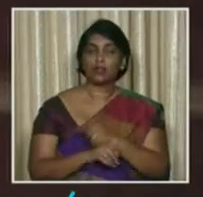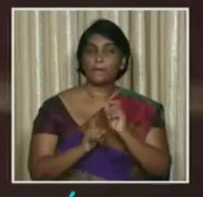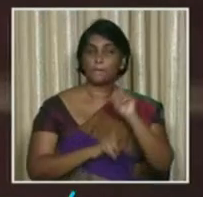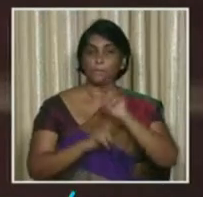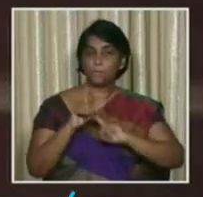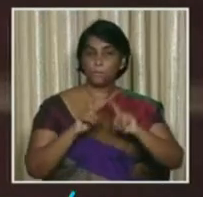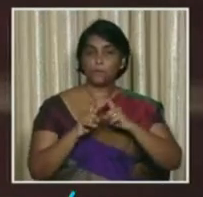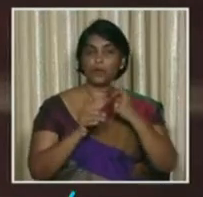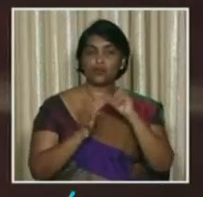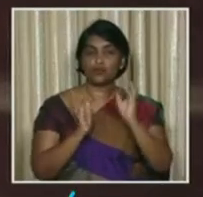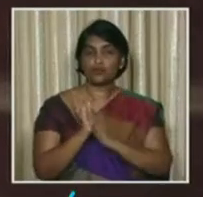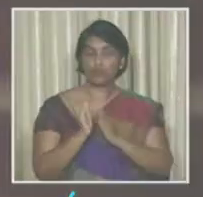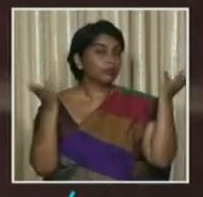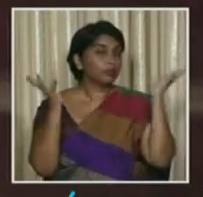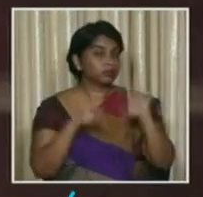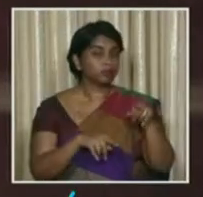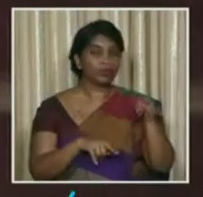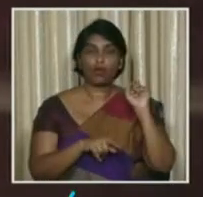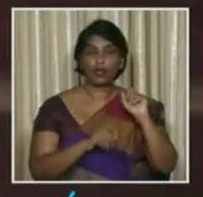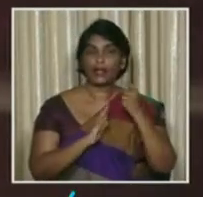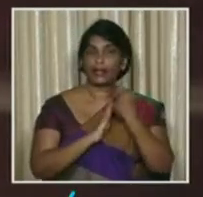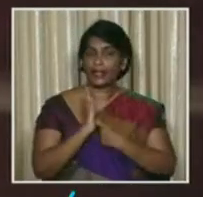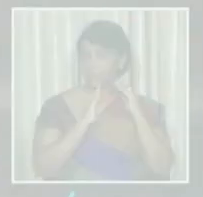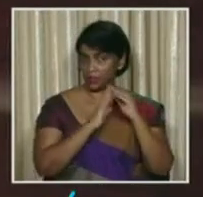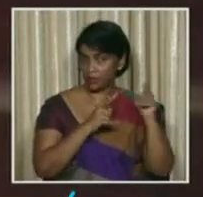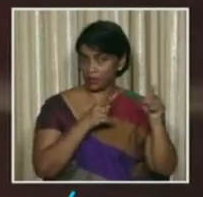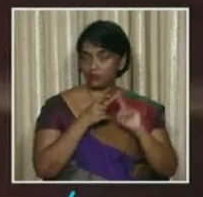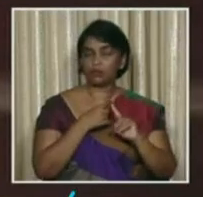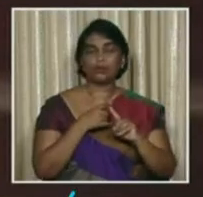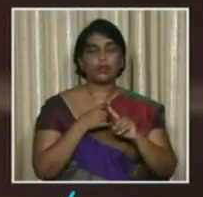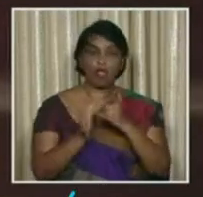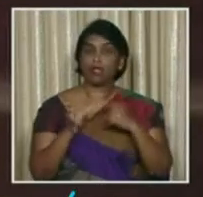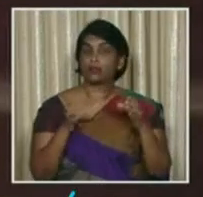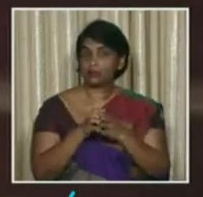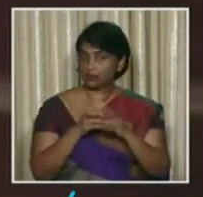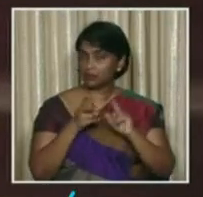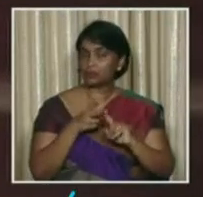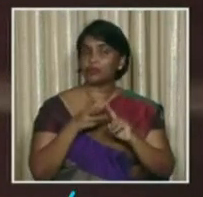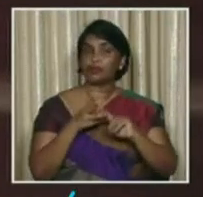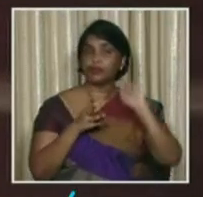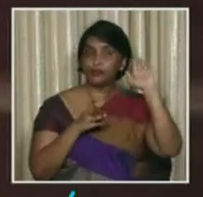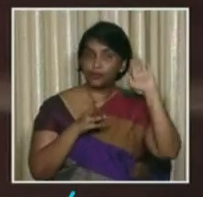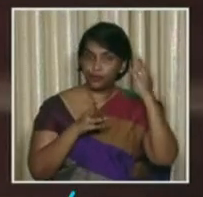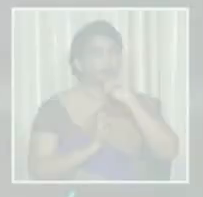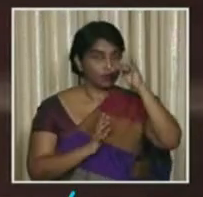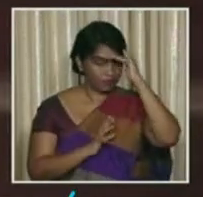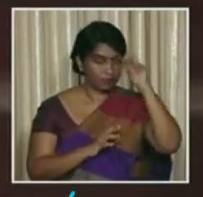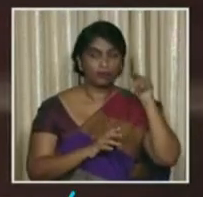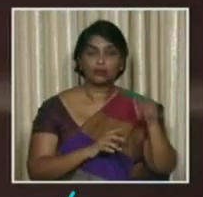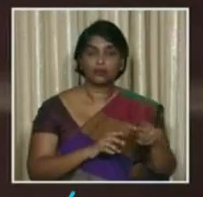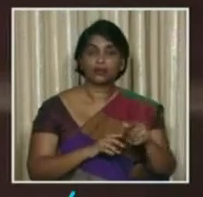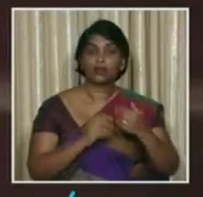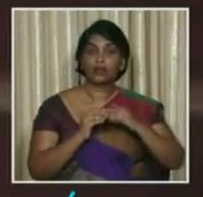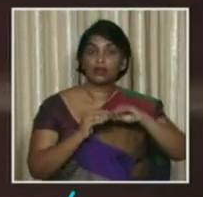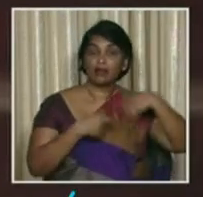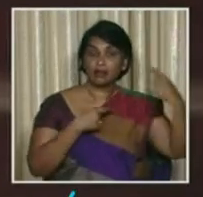සභාගමේ කාරක සභා කමිටුවට කැඳෙව්වා. නීතිපති දෙපාර්තමේන්තුව, මීපා ආයතන විශේෂඥ කමිටුවේ සමාජිකයන්, විත්තිය